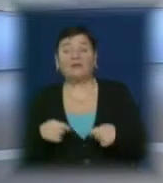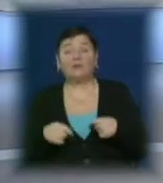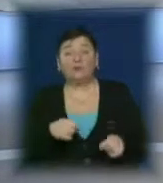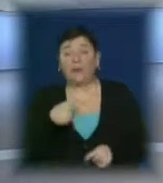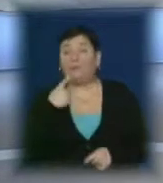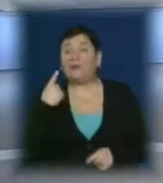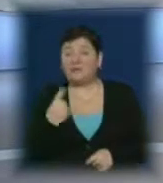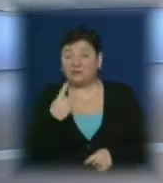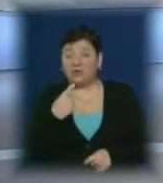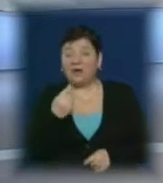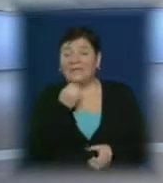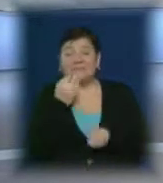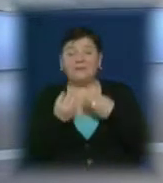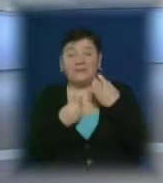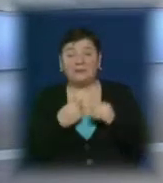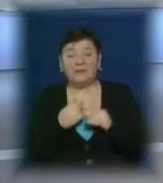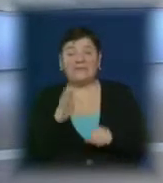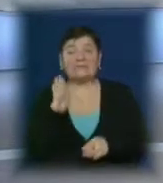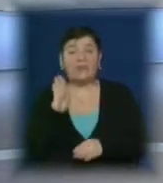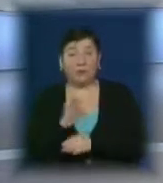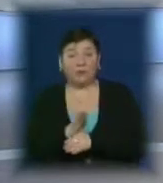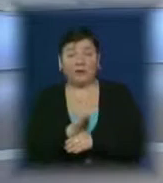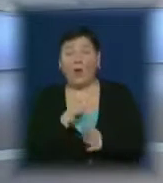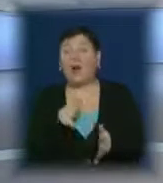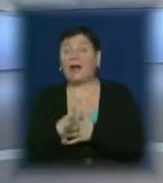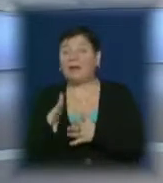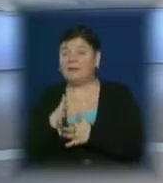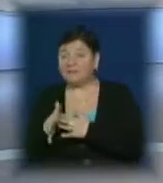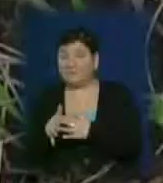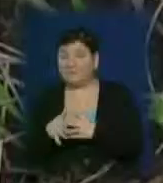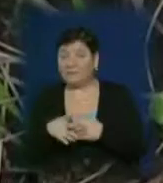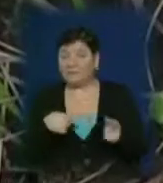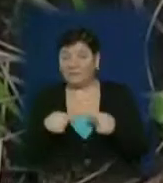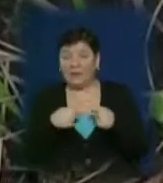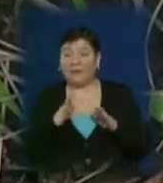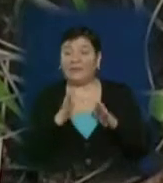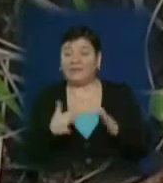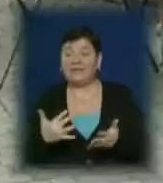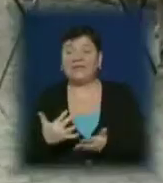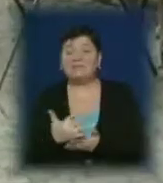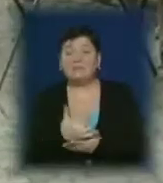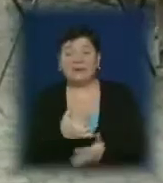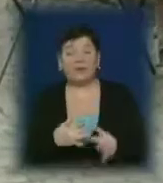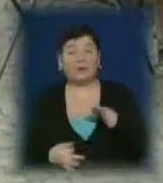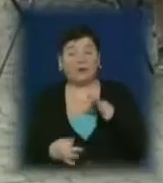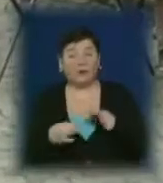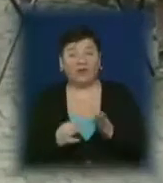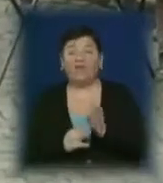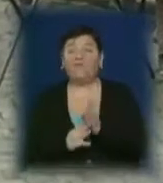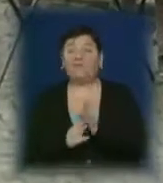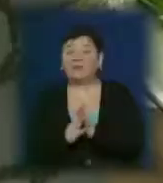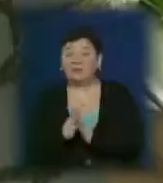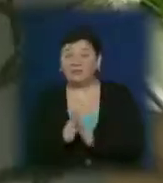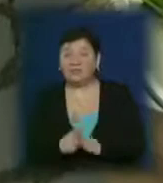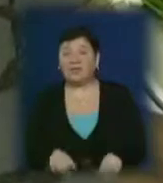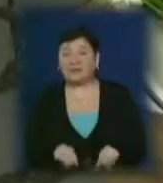першоцвітами заборонені і караються законом. Реалізувати заборонено не тільки зібрані в природі, а й вирощені в штучних